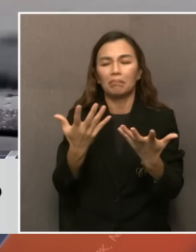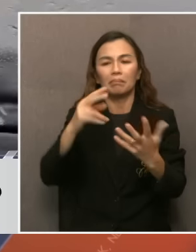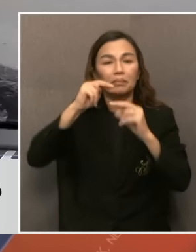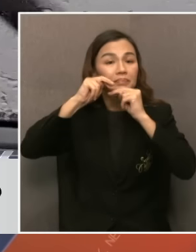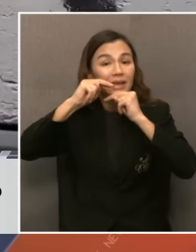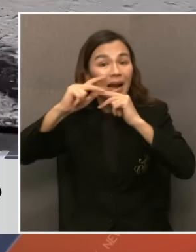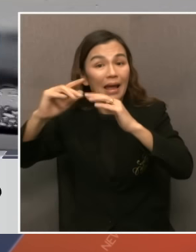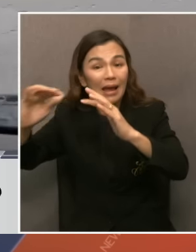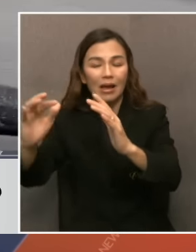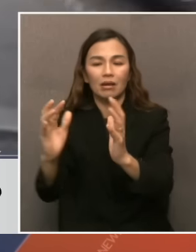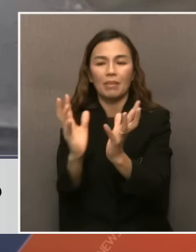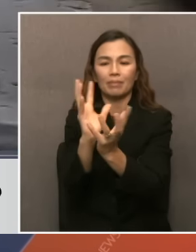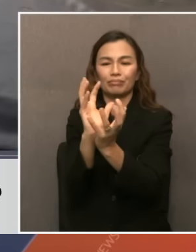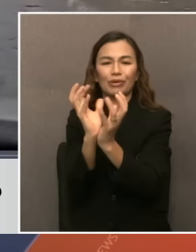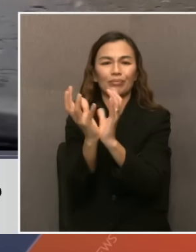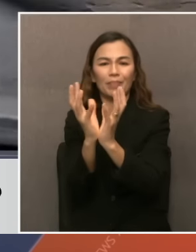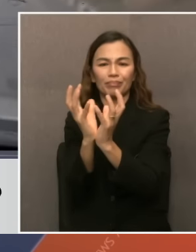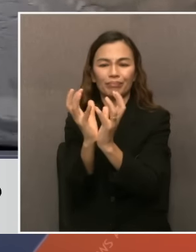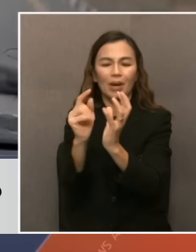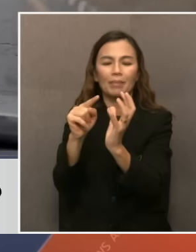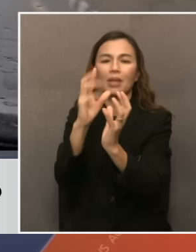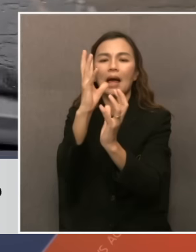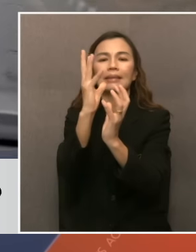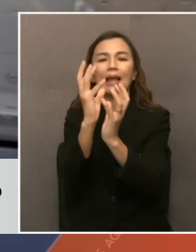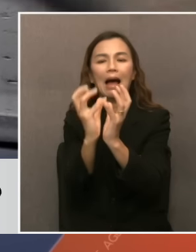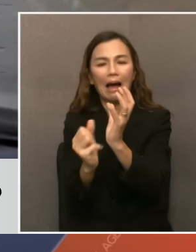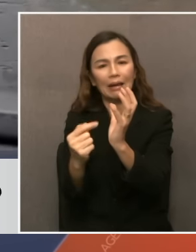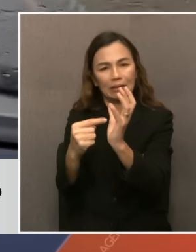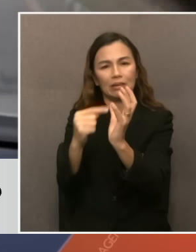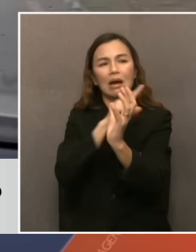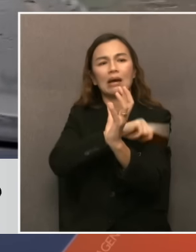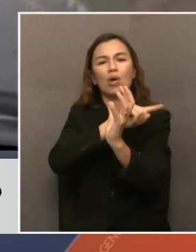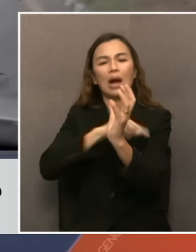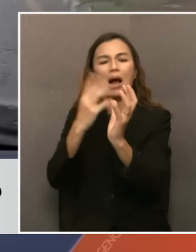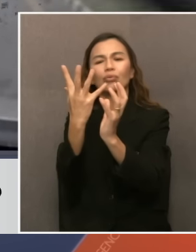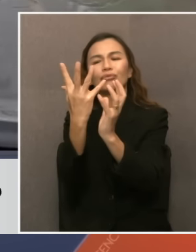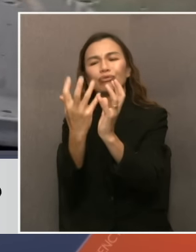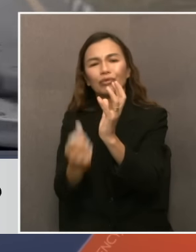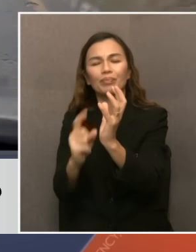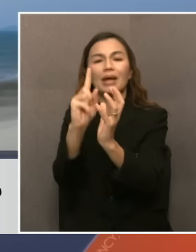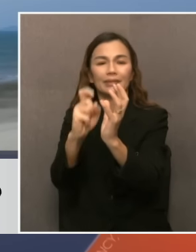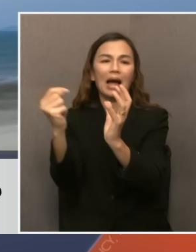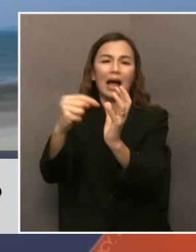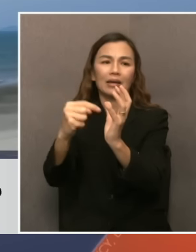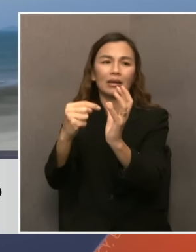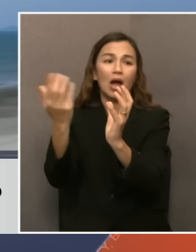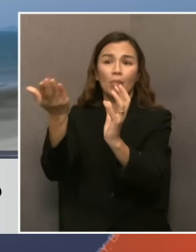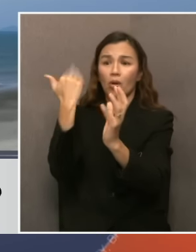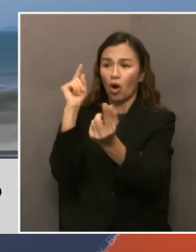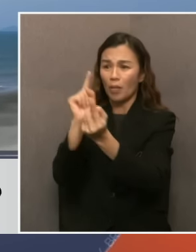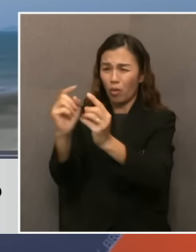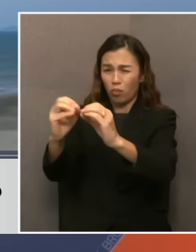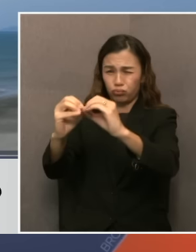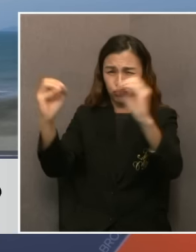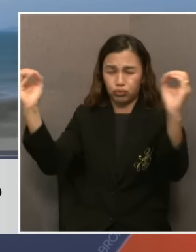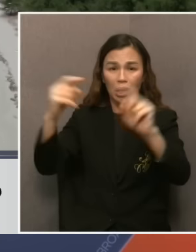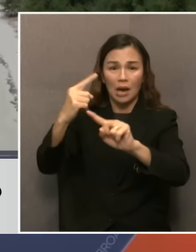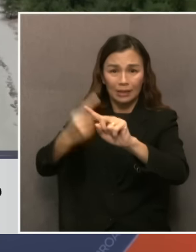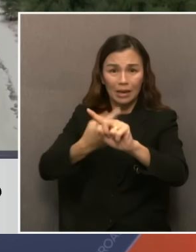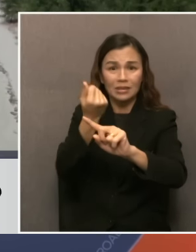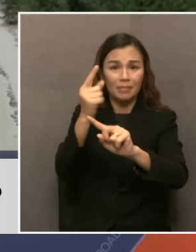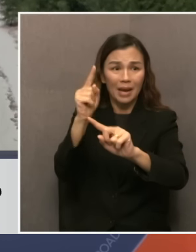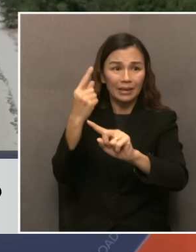ปัจจุบันเนี่ย บางส่วนยังไม่หายฟอกเลยครับ ซึ่งเกิดมาเนี่ยไม่เคยเจอมาครับนี่มันเดือนพฤศจิกาแล้ว